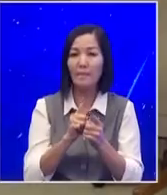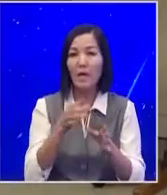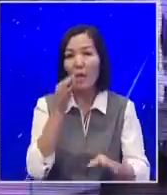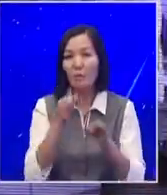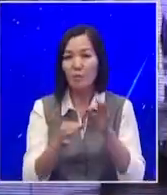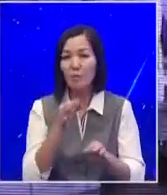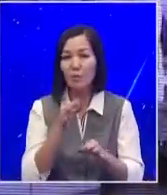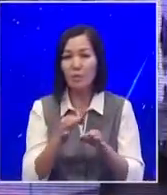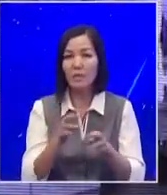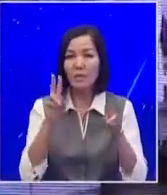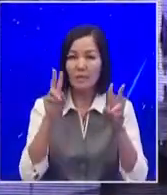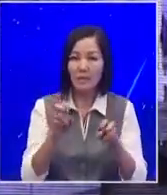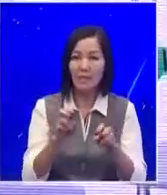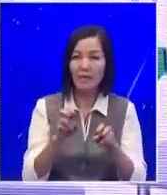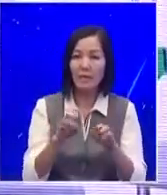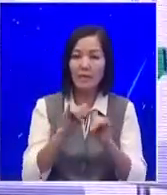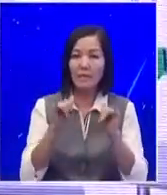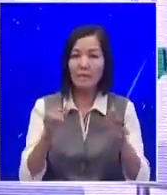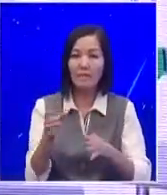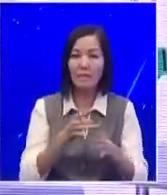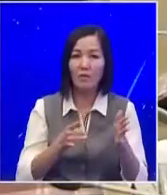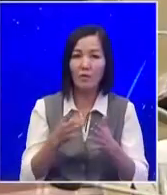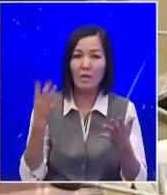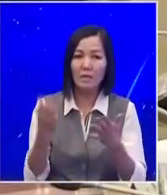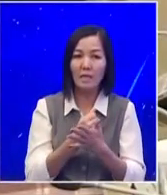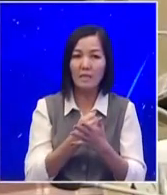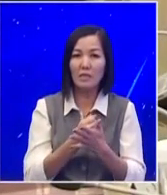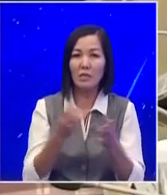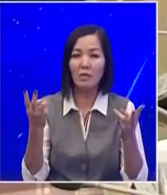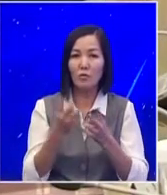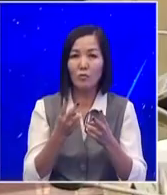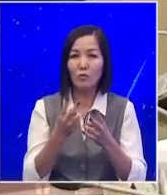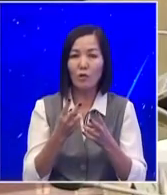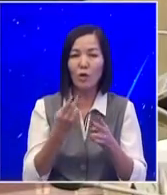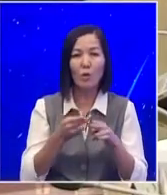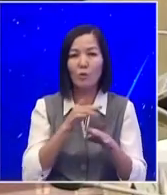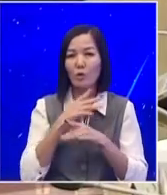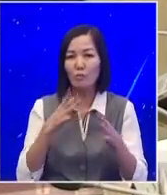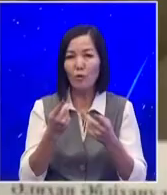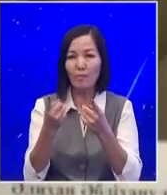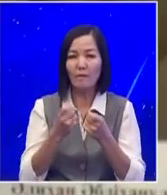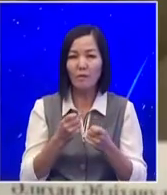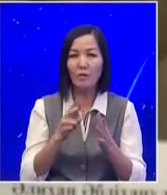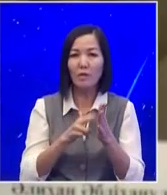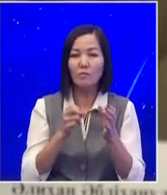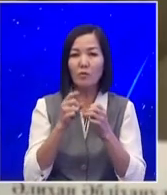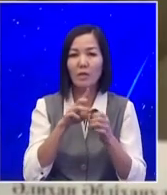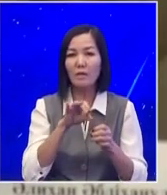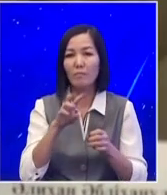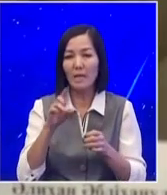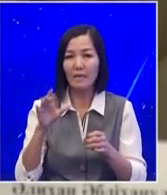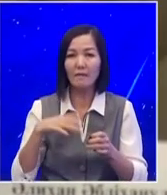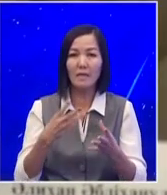дела насущные и перспективы развития региона. А достижения, нужно отметить, немалые. Привлечено 711 миллиардов